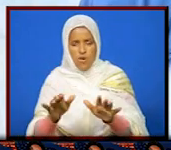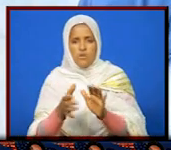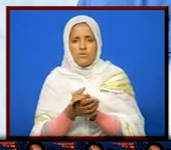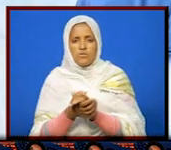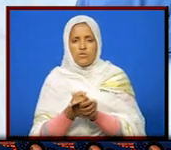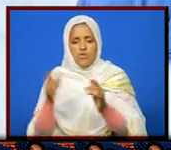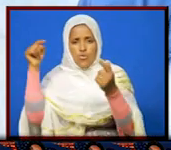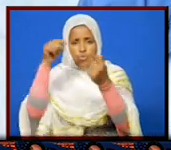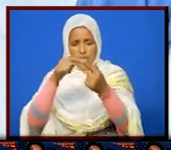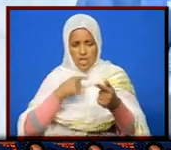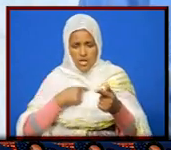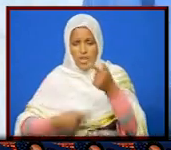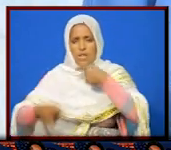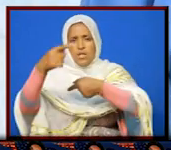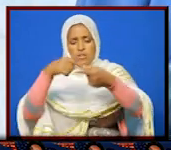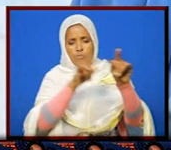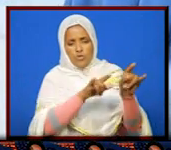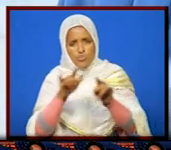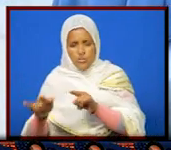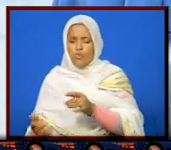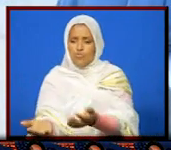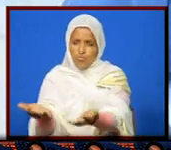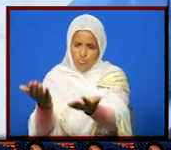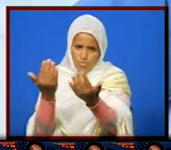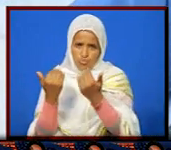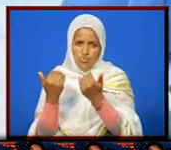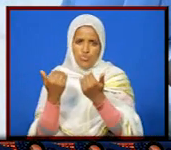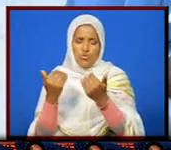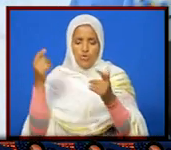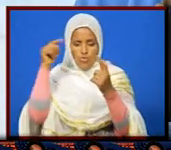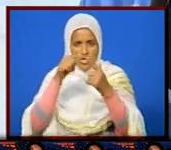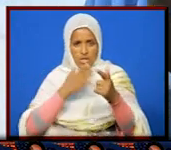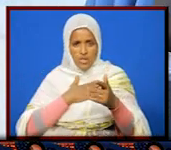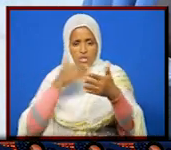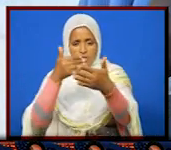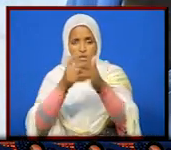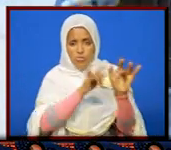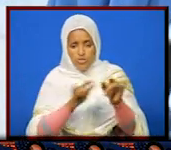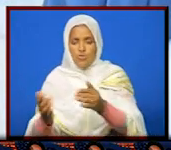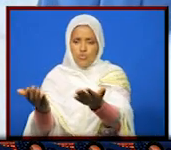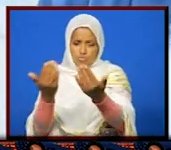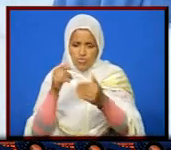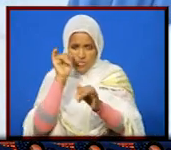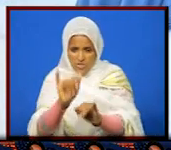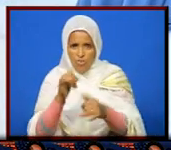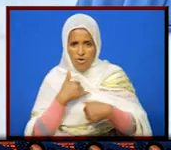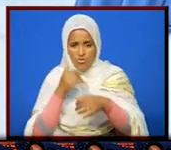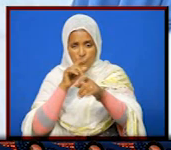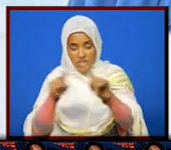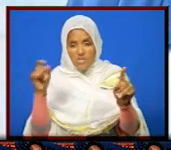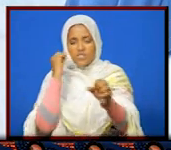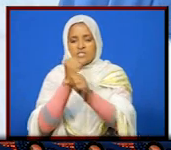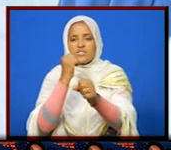ቡሩካን ወደ እኔ ትመጡ ዘንድ ኑ ነው የሚለው። ወደ እኔ ትቀርቡ ዘንድ ኑ። አጠገቡ እኮ